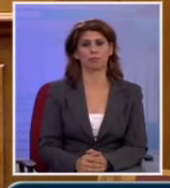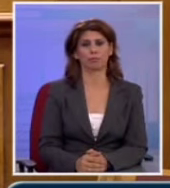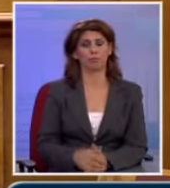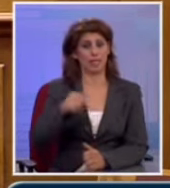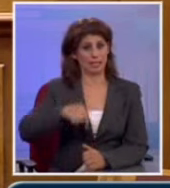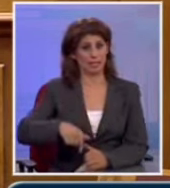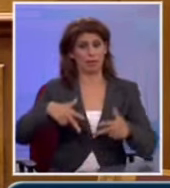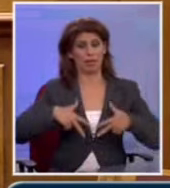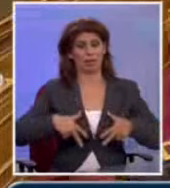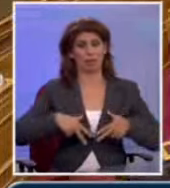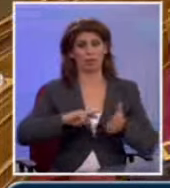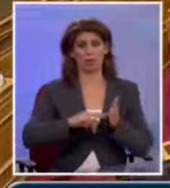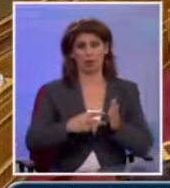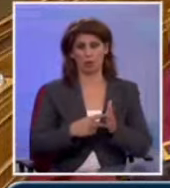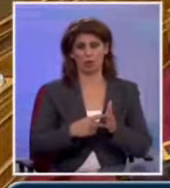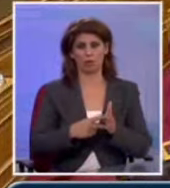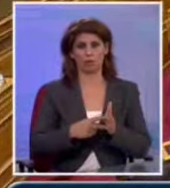Σήμερα οι Υπουργοί των Οικονομικών, με την